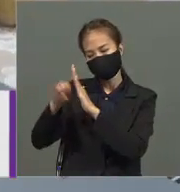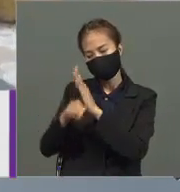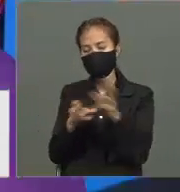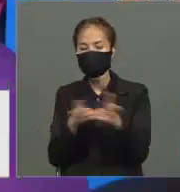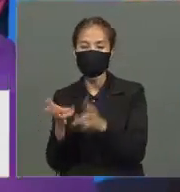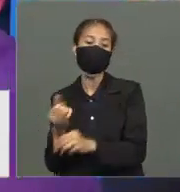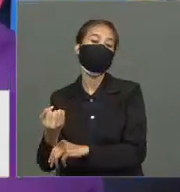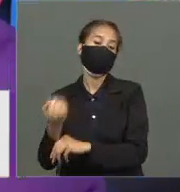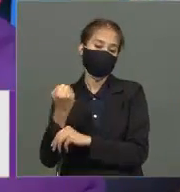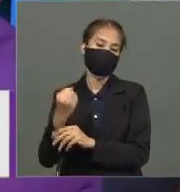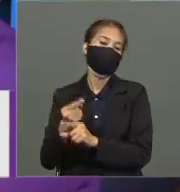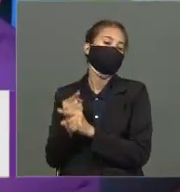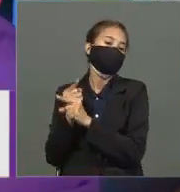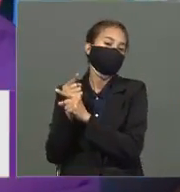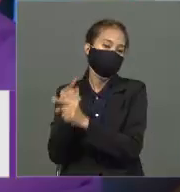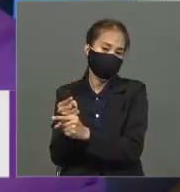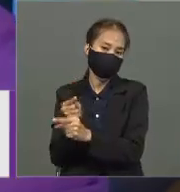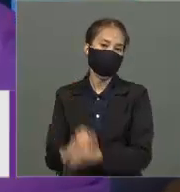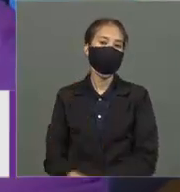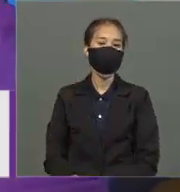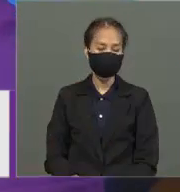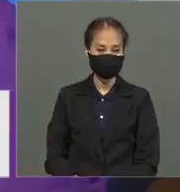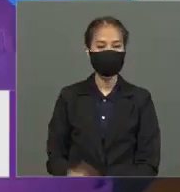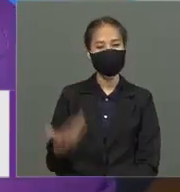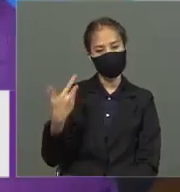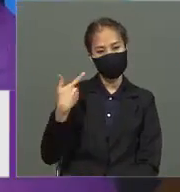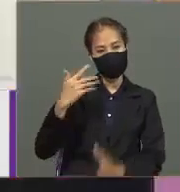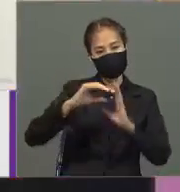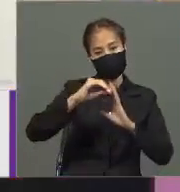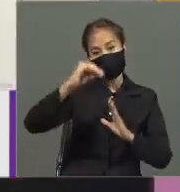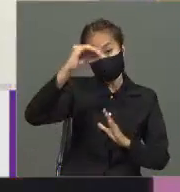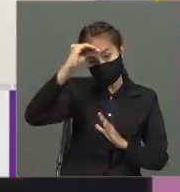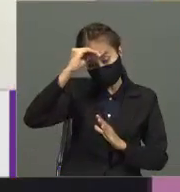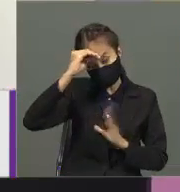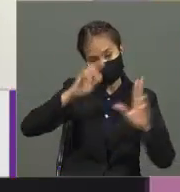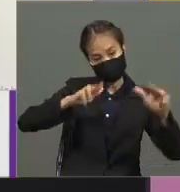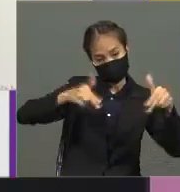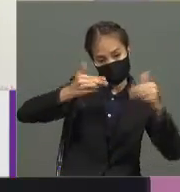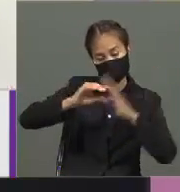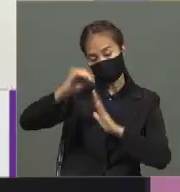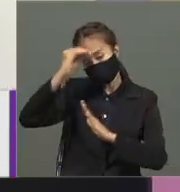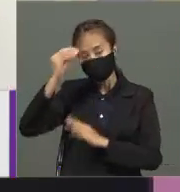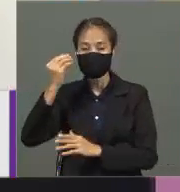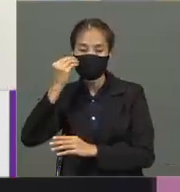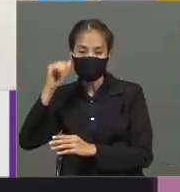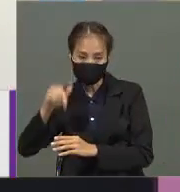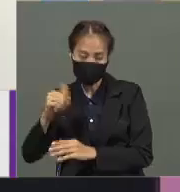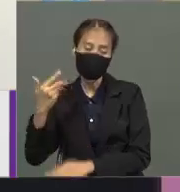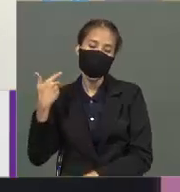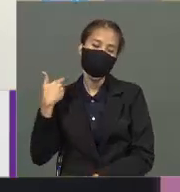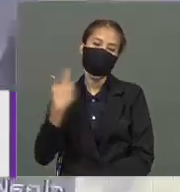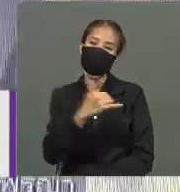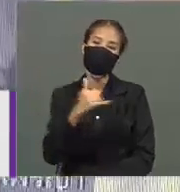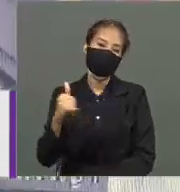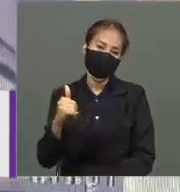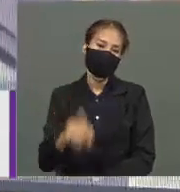ครัดค่ะแล้วก็ต้องจัดการเรียนรู้แบบต่างๆก็มีทั้ง Online On Air onดีมาแล้วก็อ่อนแฮนด์นะคะกับและล่าสุดในเห็นบอก